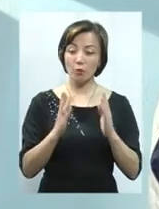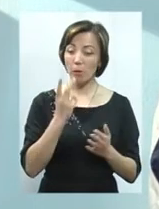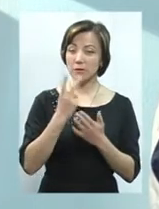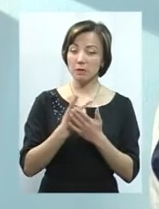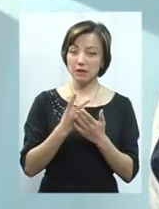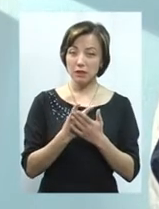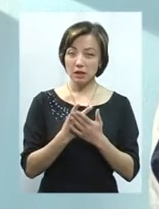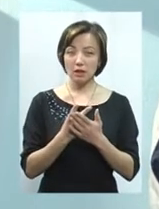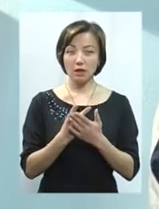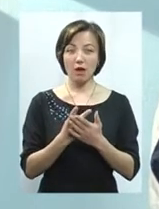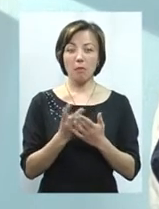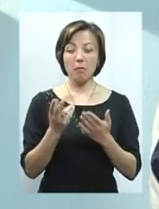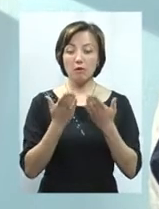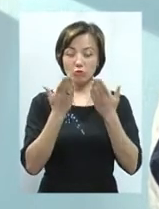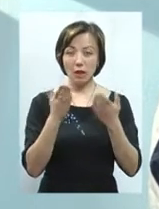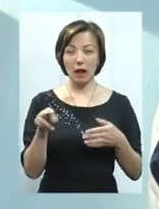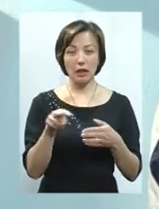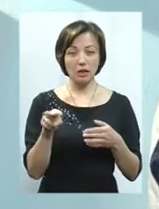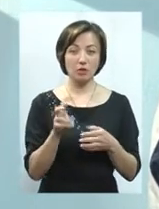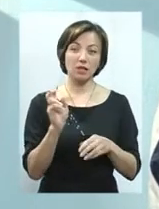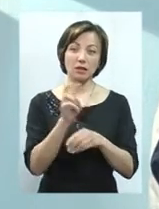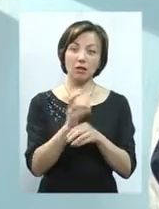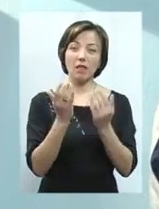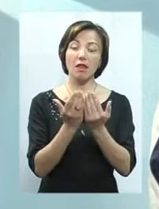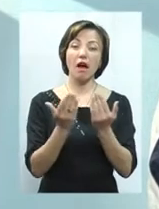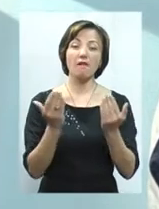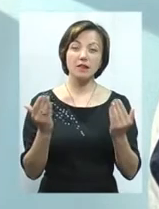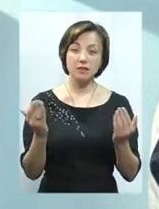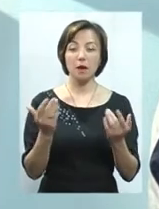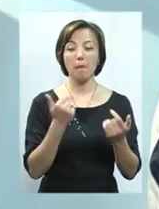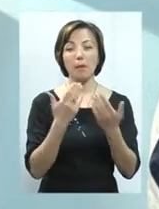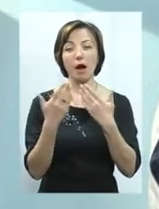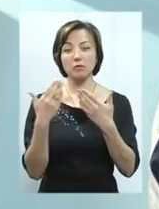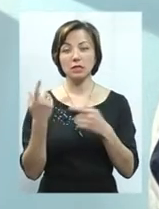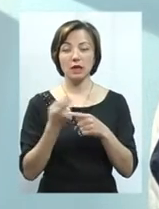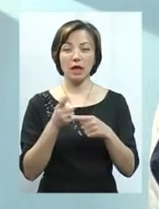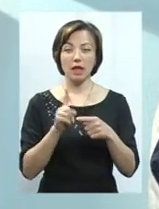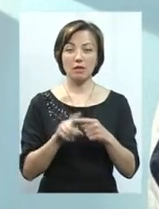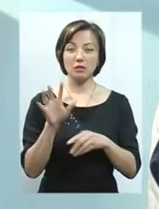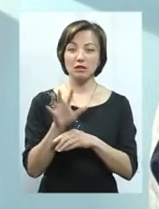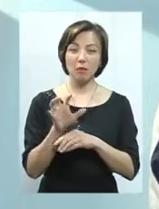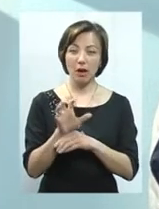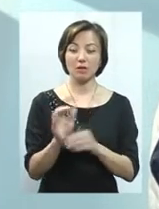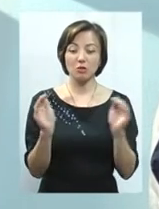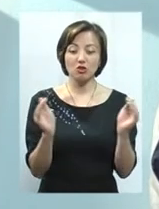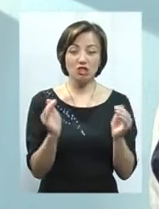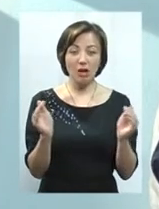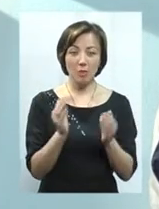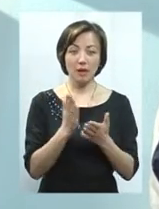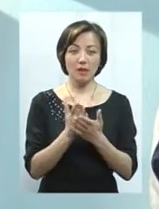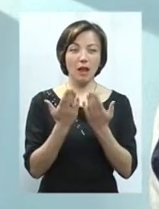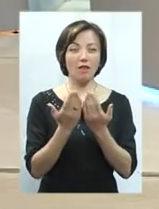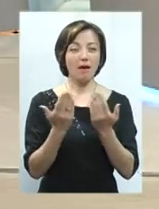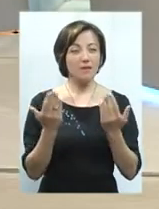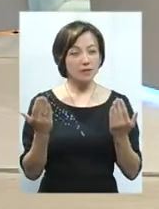посмотреть, полистать литературу, а еще посходить на выставки и пообщаться с этими собачками, щенками, которые есть на